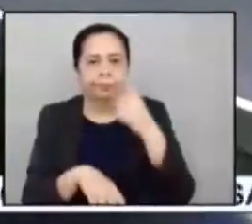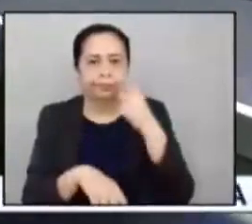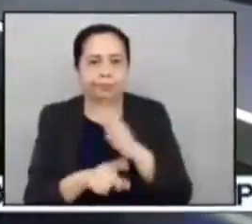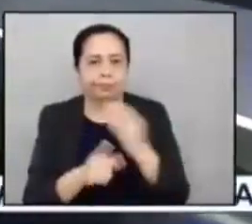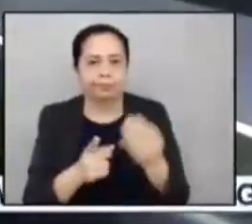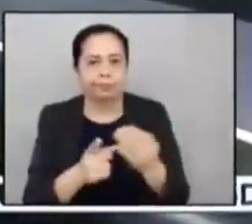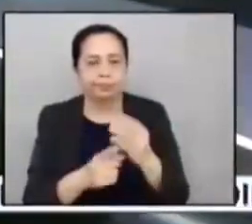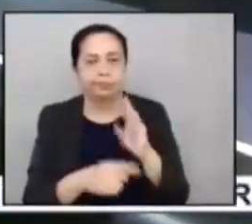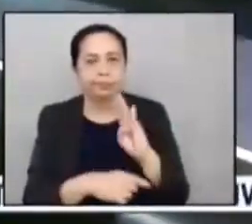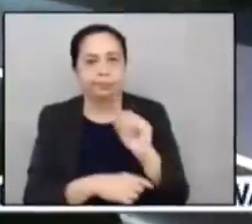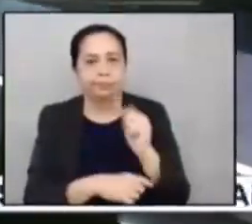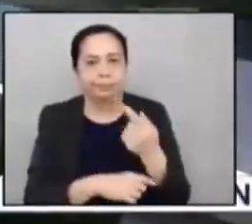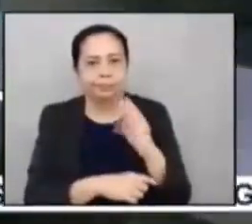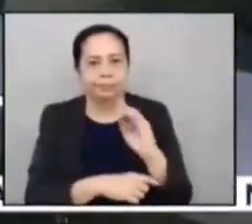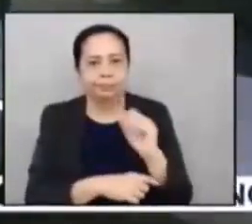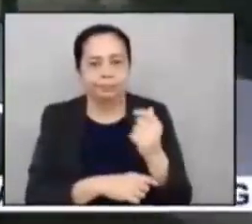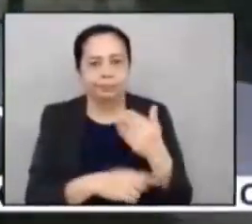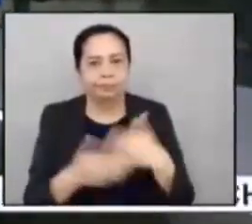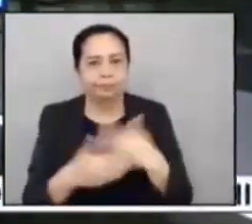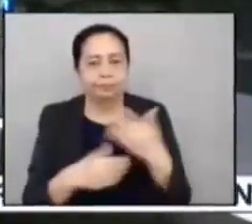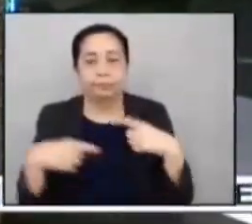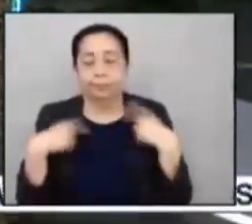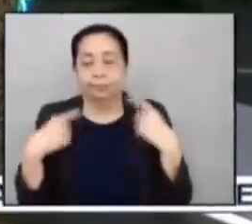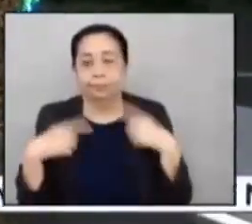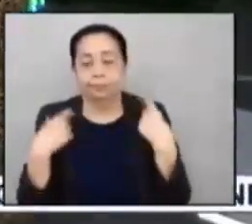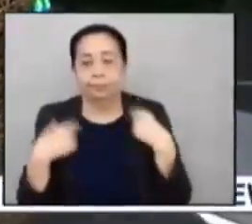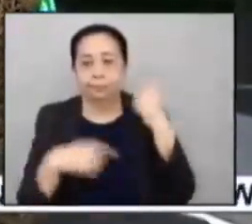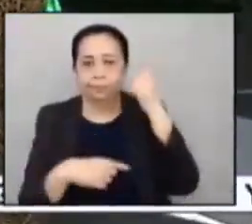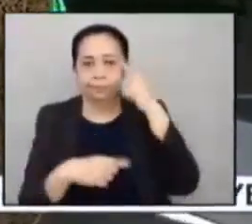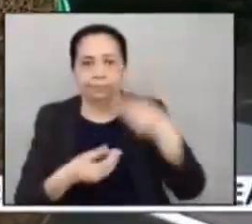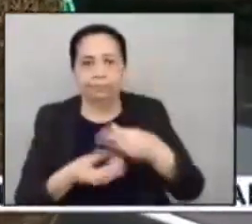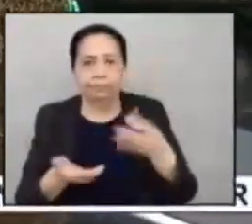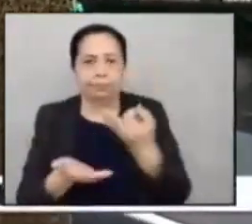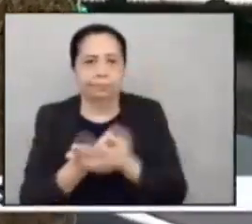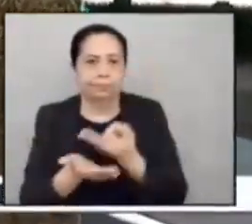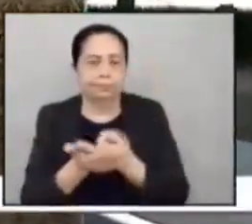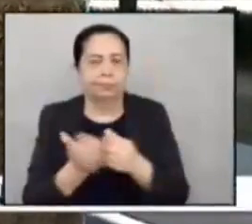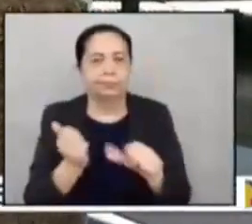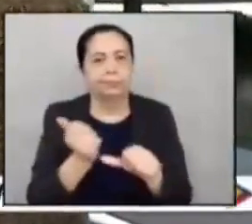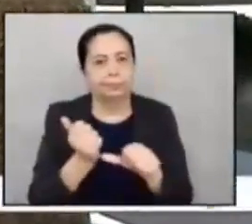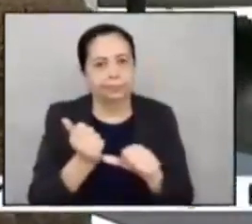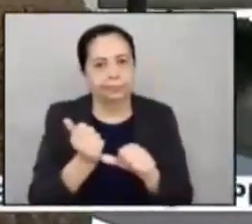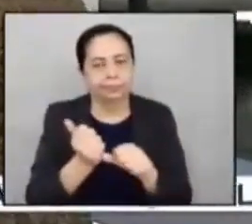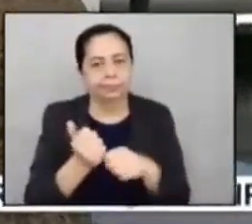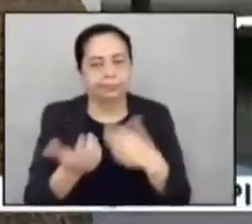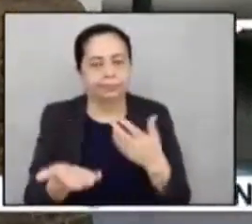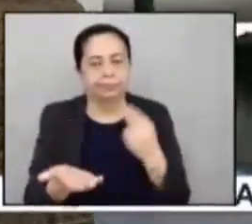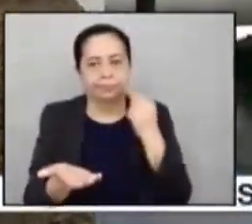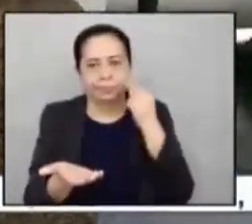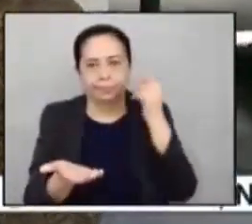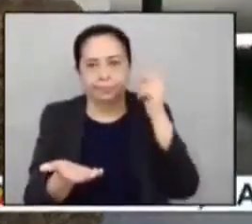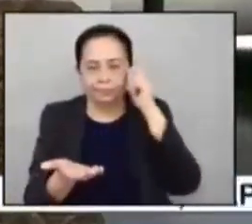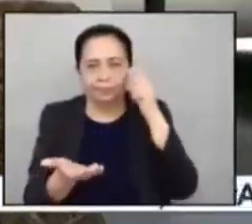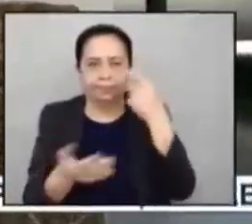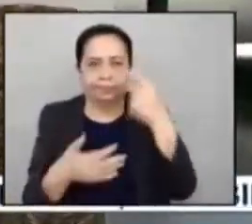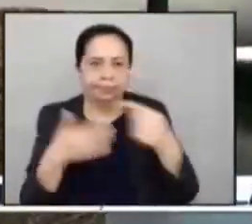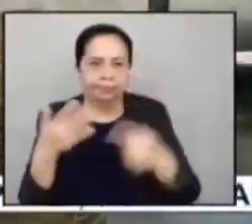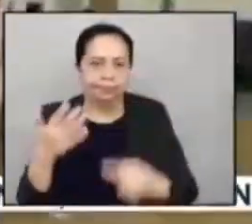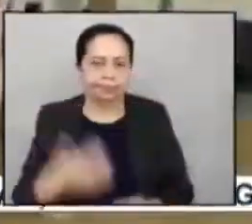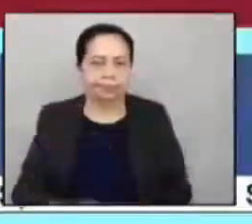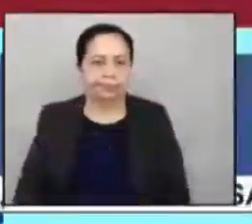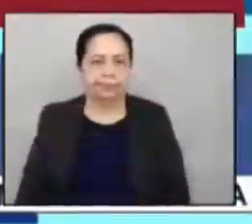Bagbag at Laguna Provincial Government na mahagi ng financial assistance. Si Noel Talakay sa detalye. Grace and Shine,